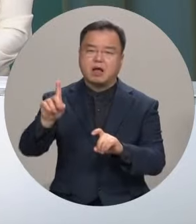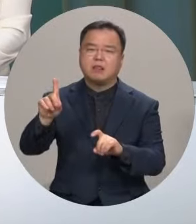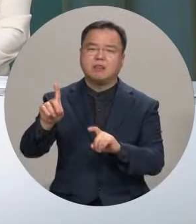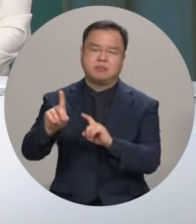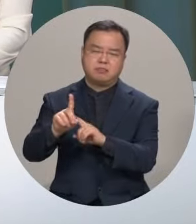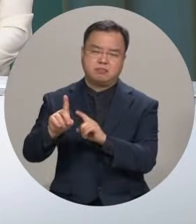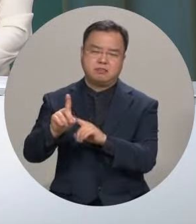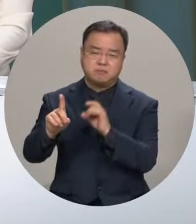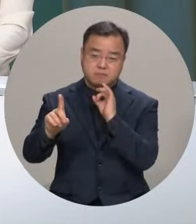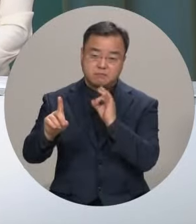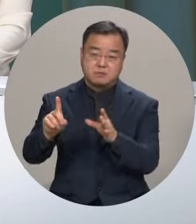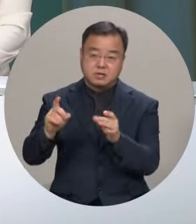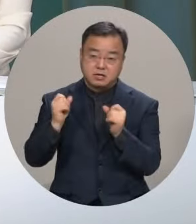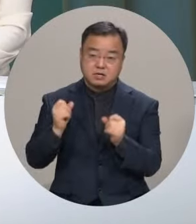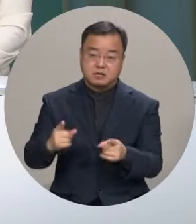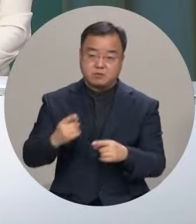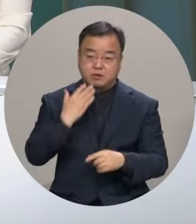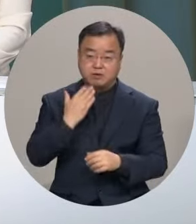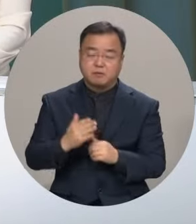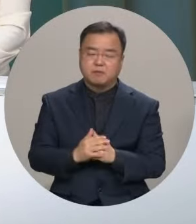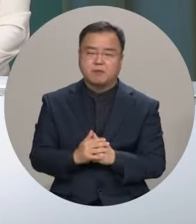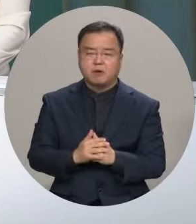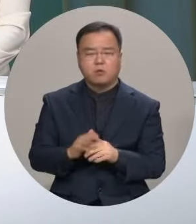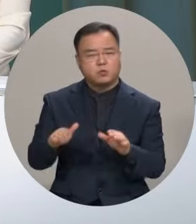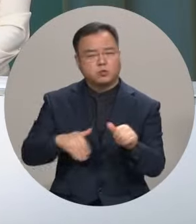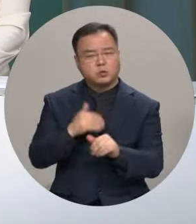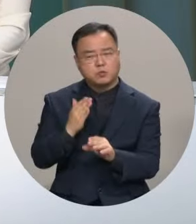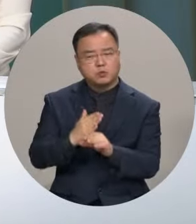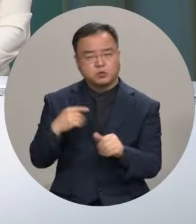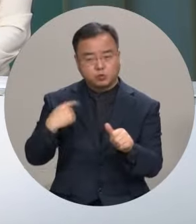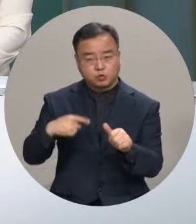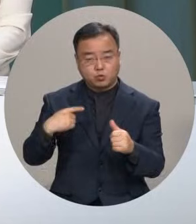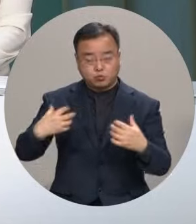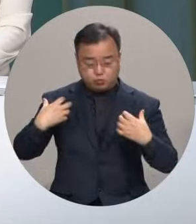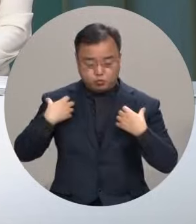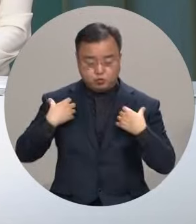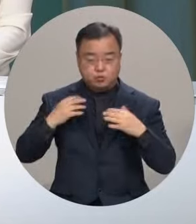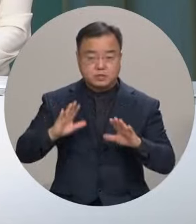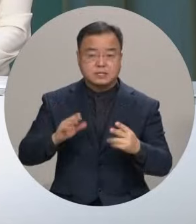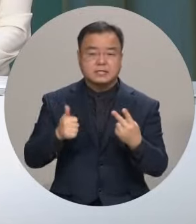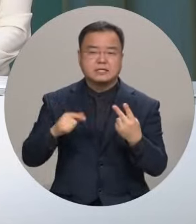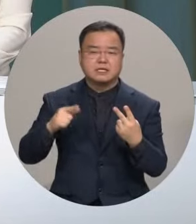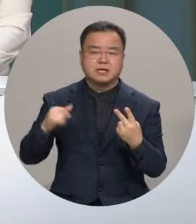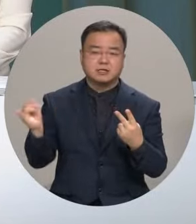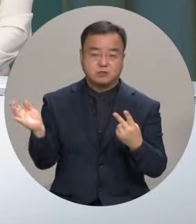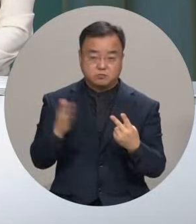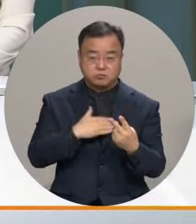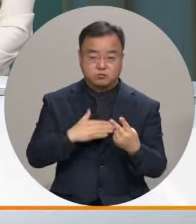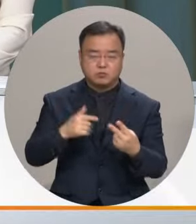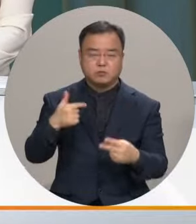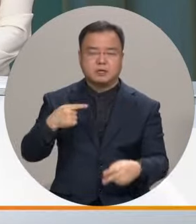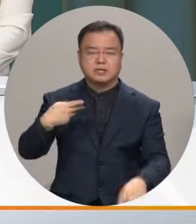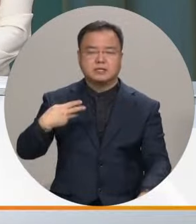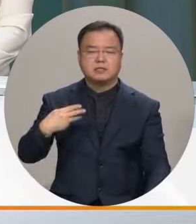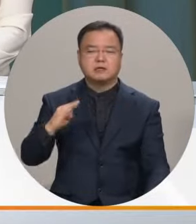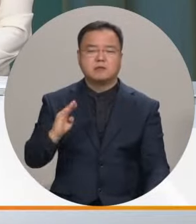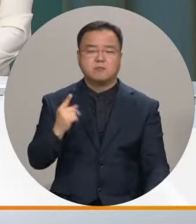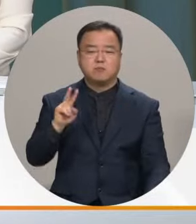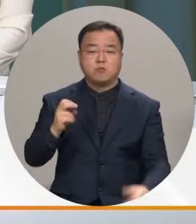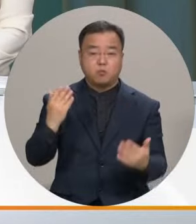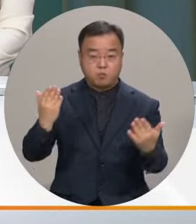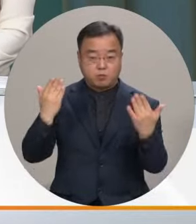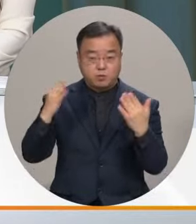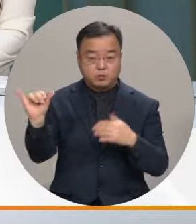기회를 얻는 현실 이런 상황에서 교육부가 이번 2학기부터는이 늘봄학교이 전국으로 확대한다고 했습니다